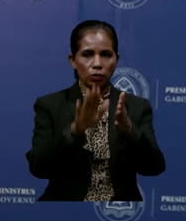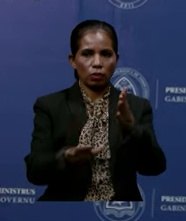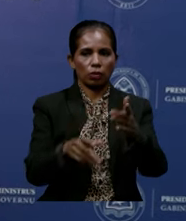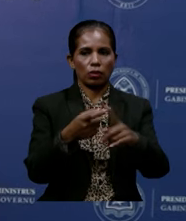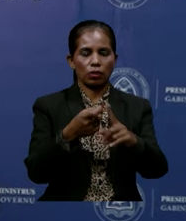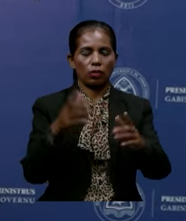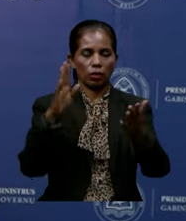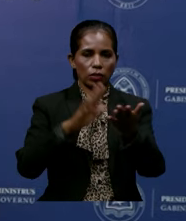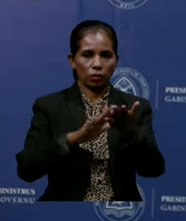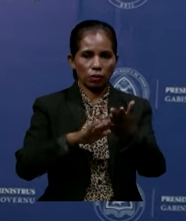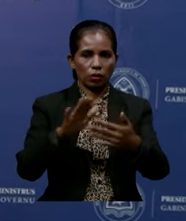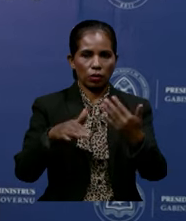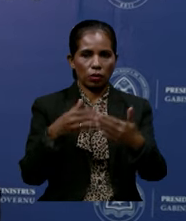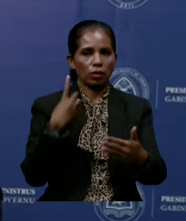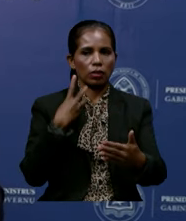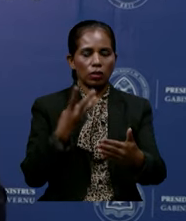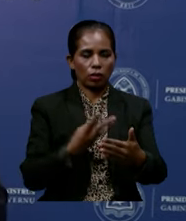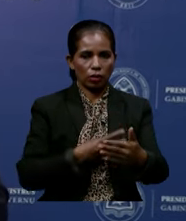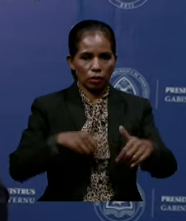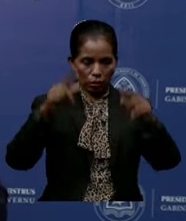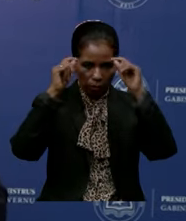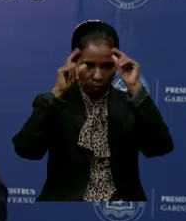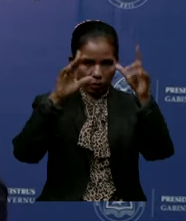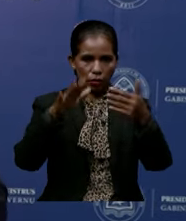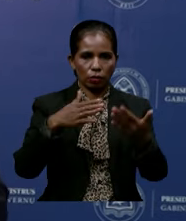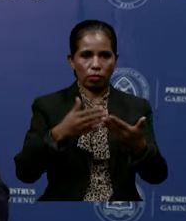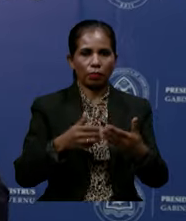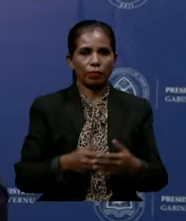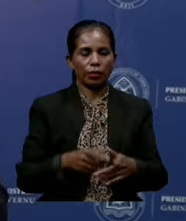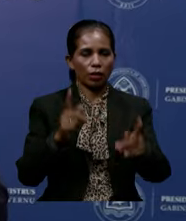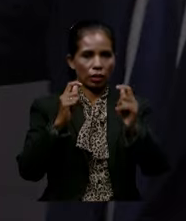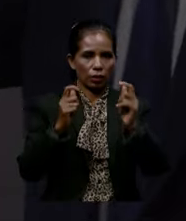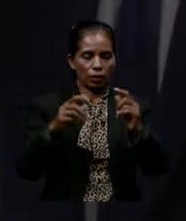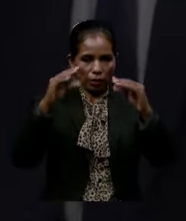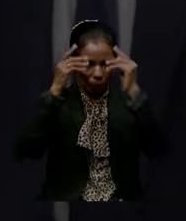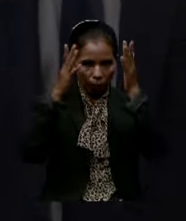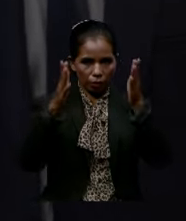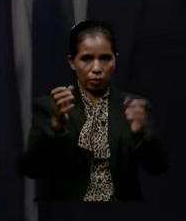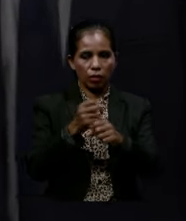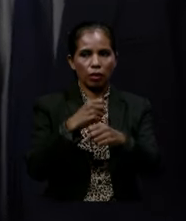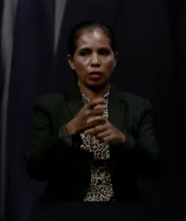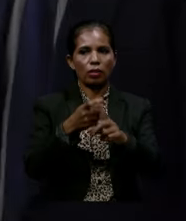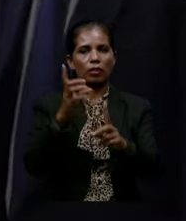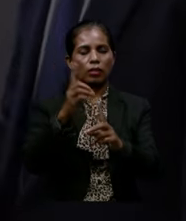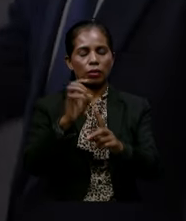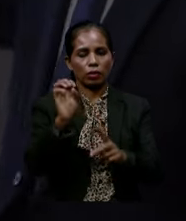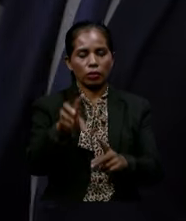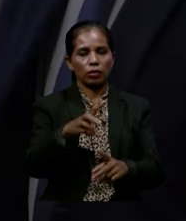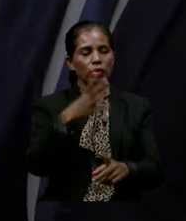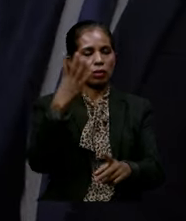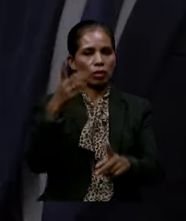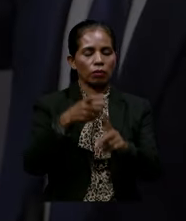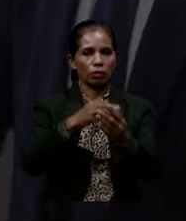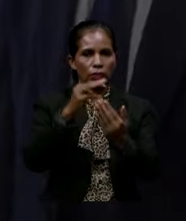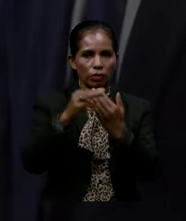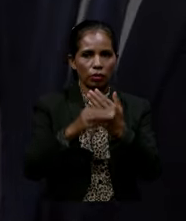iha sekolah sira iha itani teritori nasional dom. Teste kandidatu profesor nebe halau husi lorong sanu resi 5 bulan Marsu to lorong